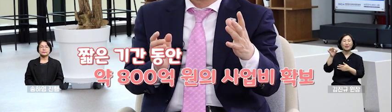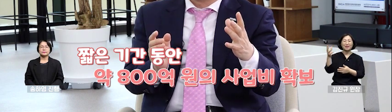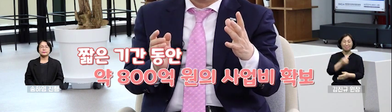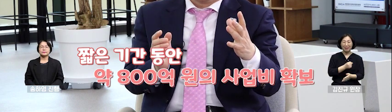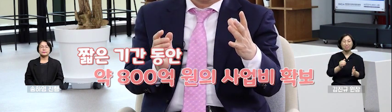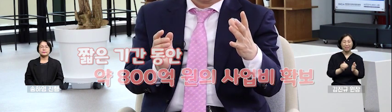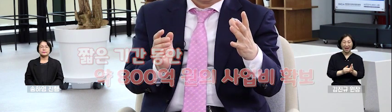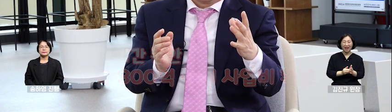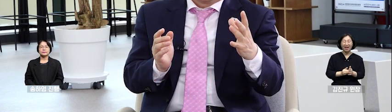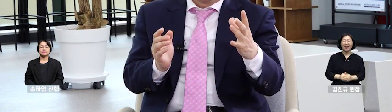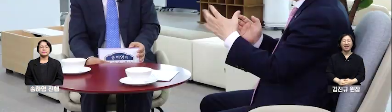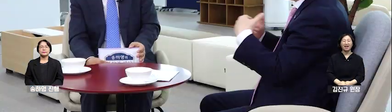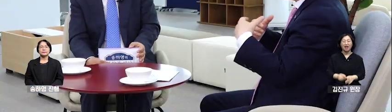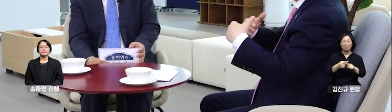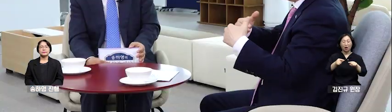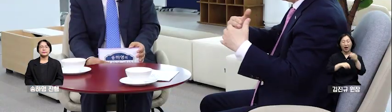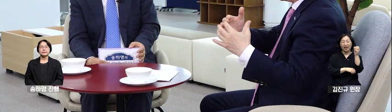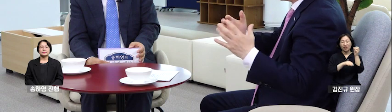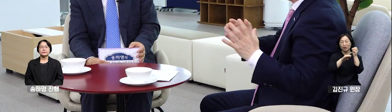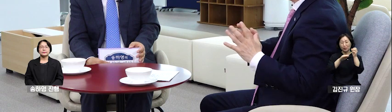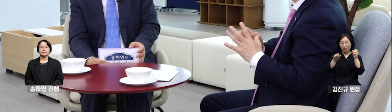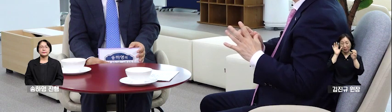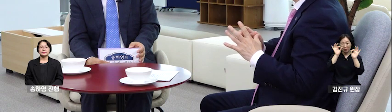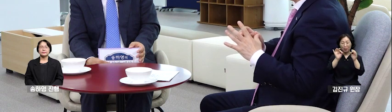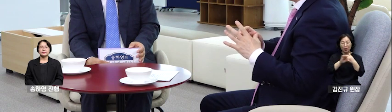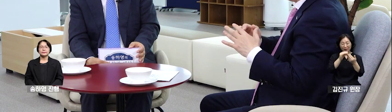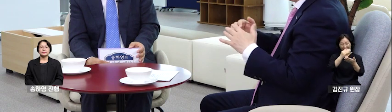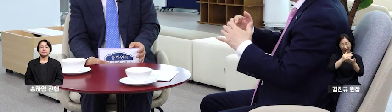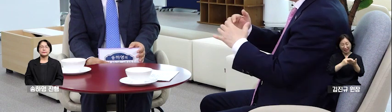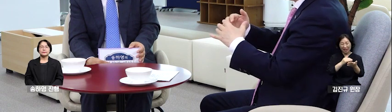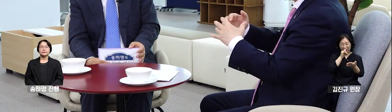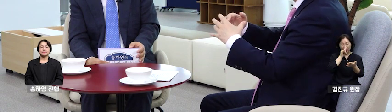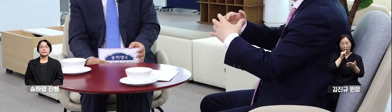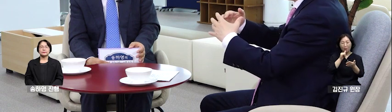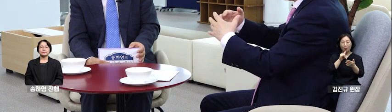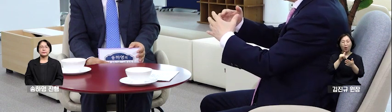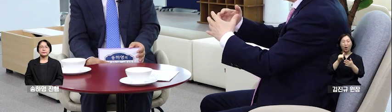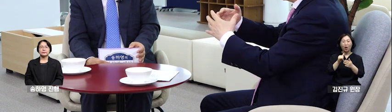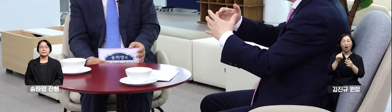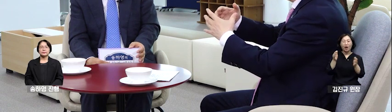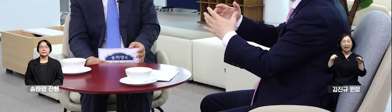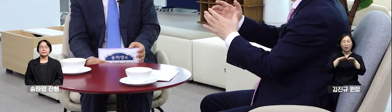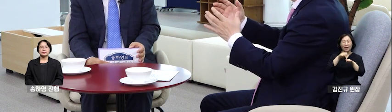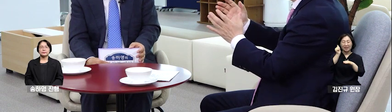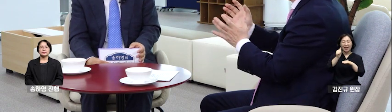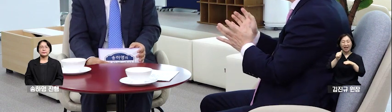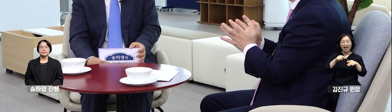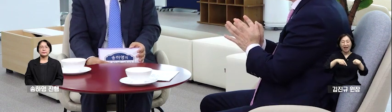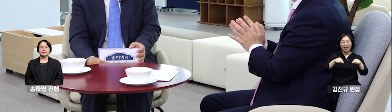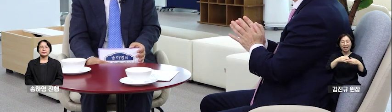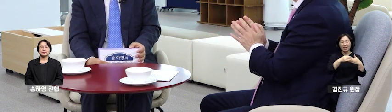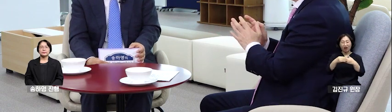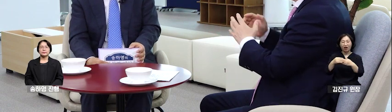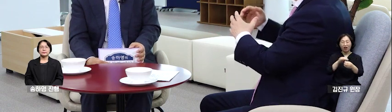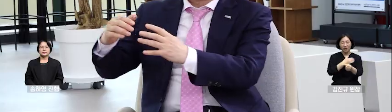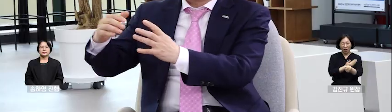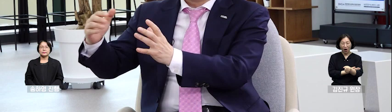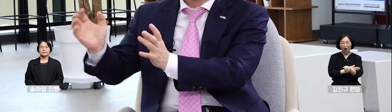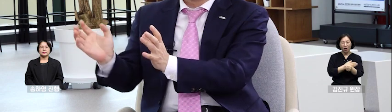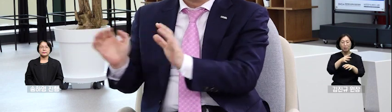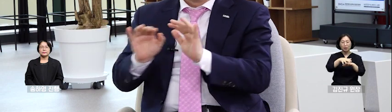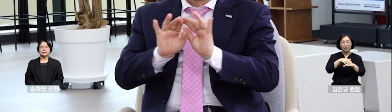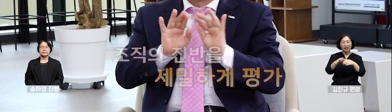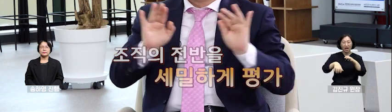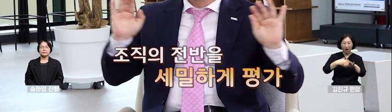평가 기준을 보면 뭐 기반 자인 리더십 부터 시작해서 어 조직을 어떻게 운영 했는지 어떤 조직의 혁신 뭐